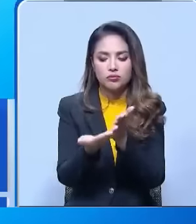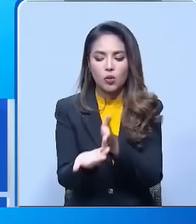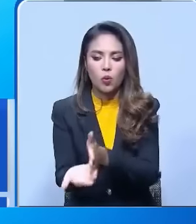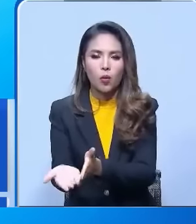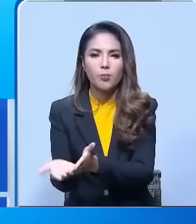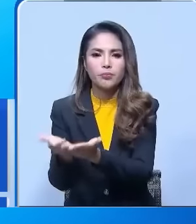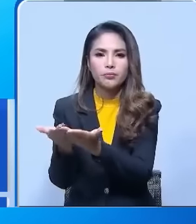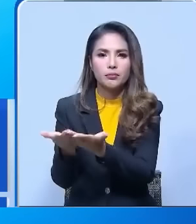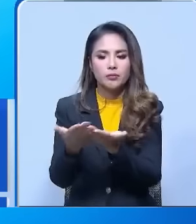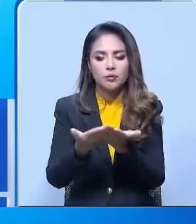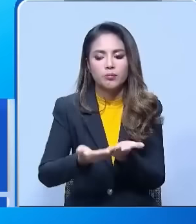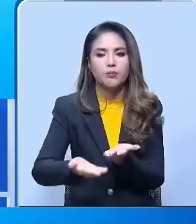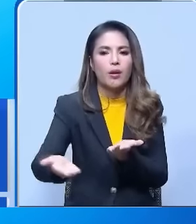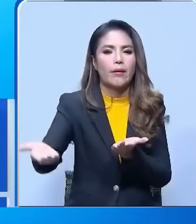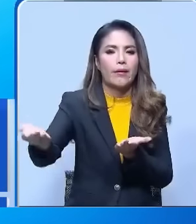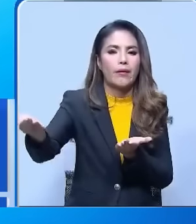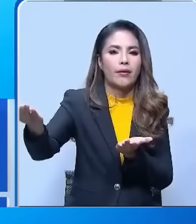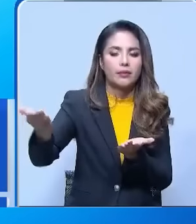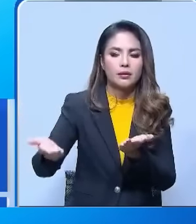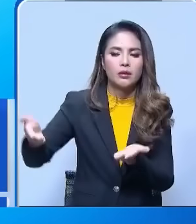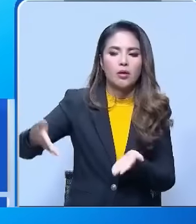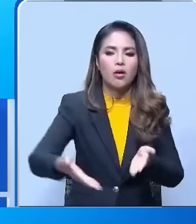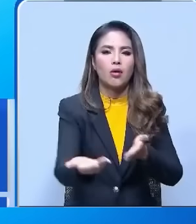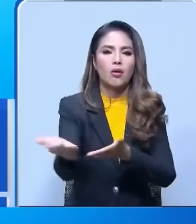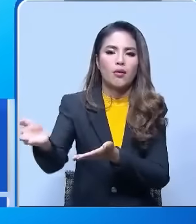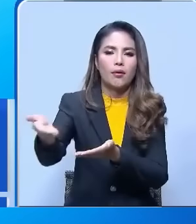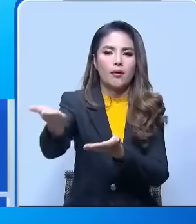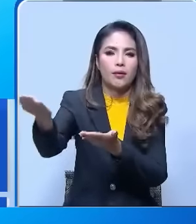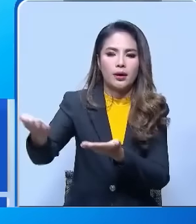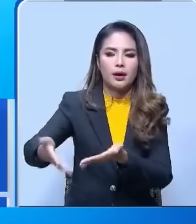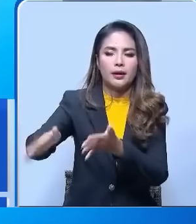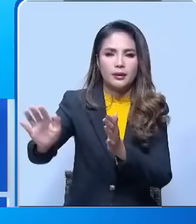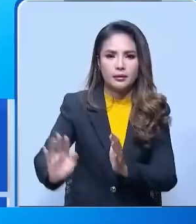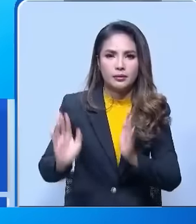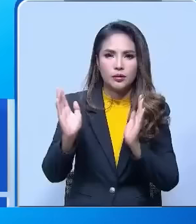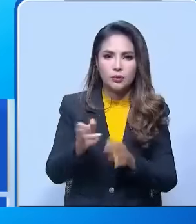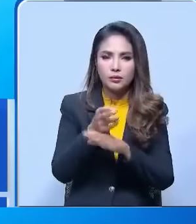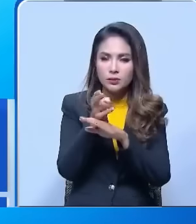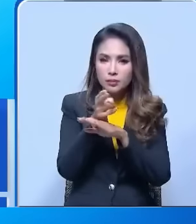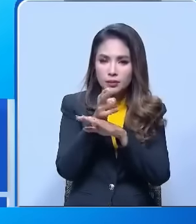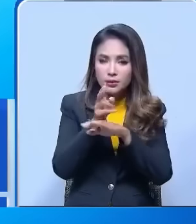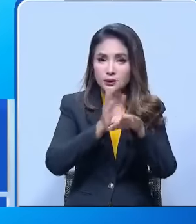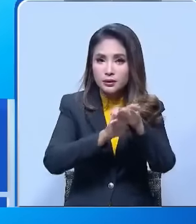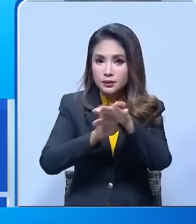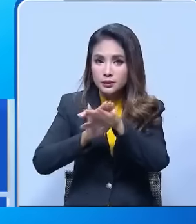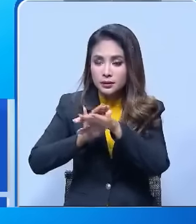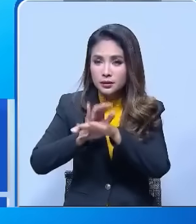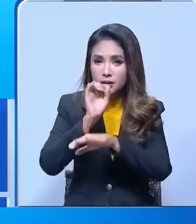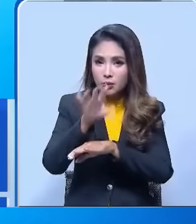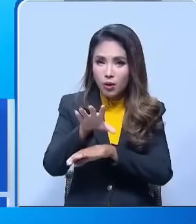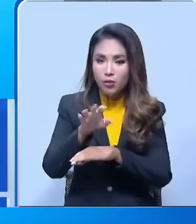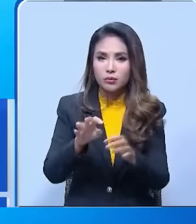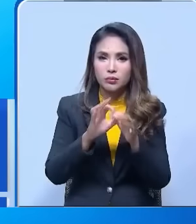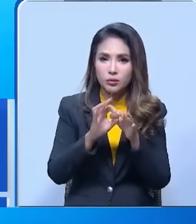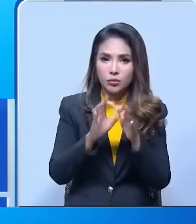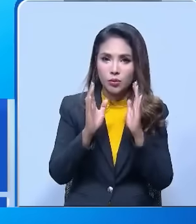มันเริ่มหลุดไงหลุดลอยไปตามกระแสน้ำแล้วก็มีคนนำมาโพสต์เตือนภัยนะคะเพราะกังวลว่าคนที่อยู่ท้